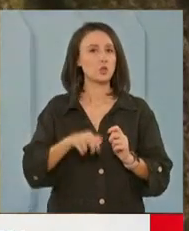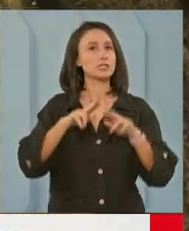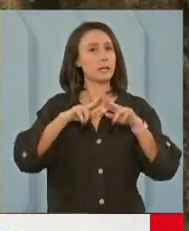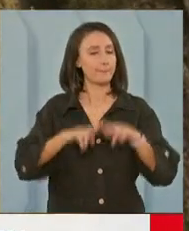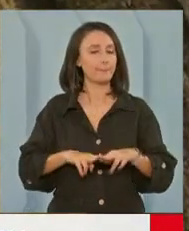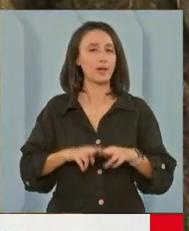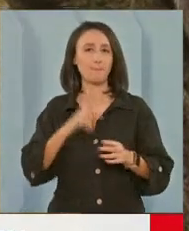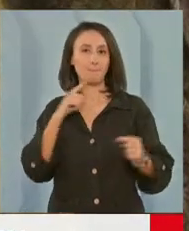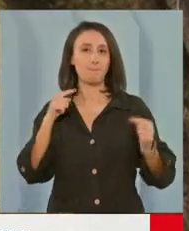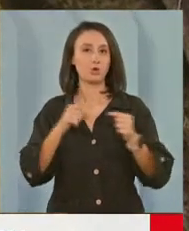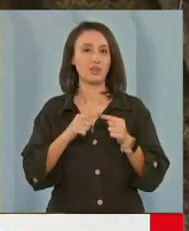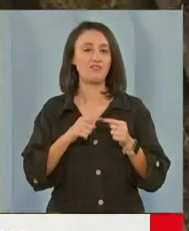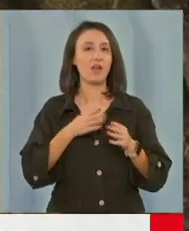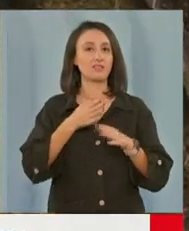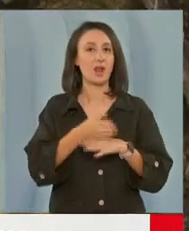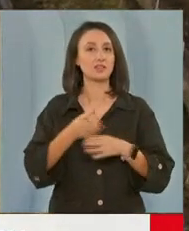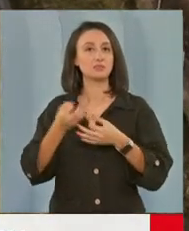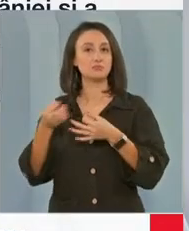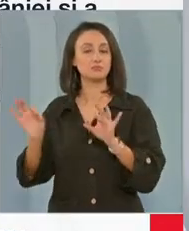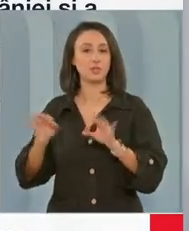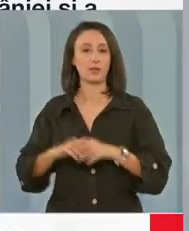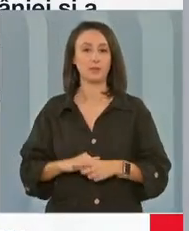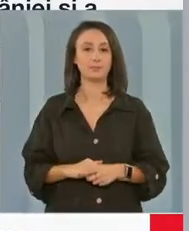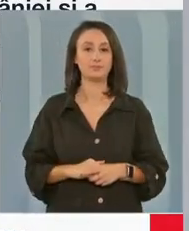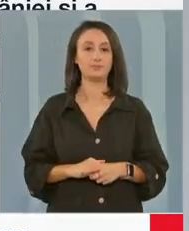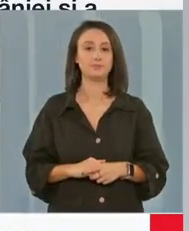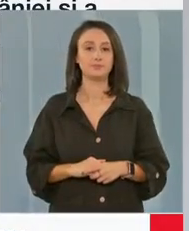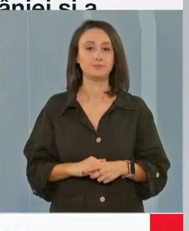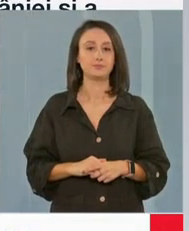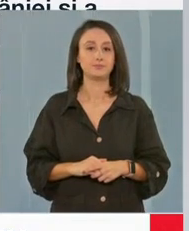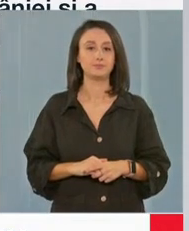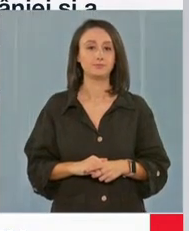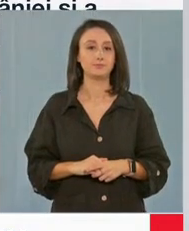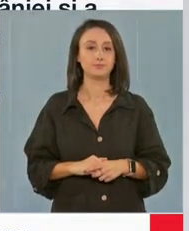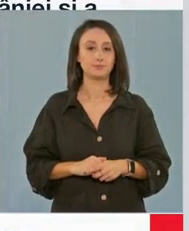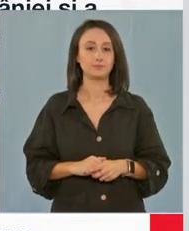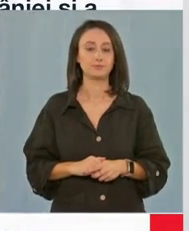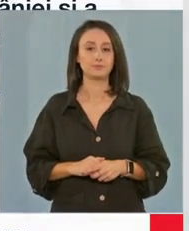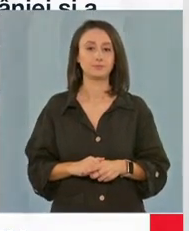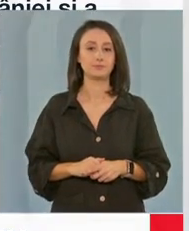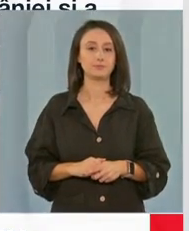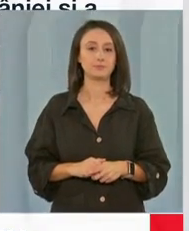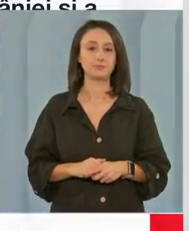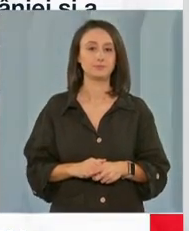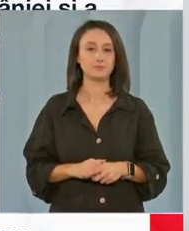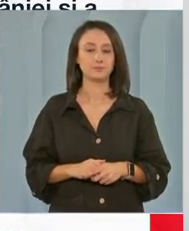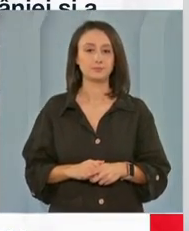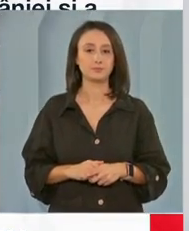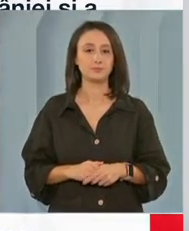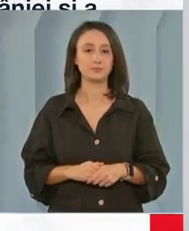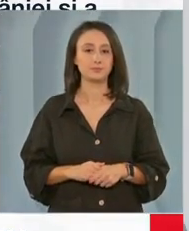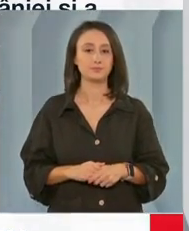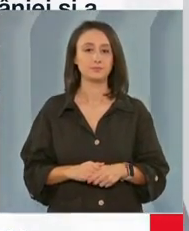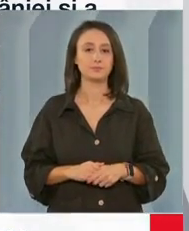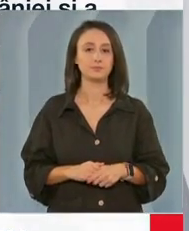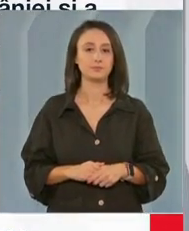poziționat împotriva aderării la Schengen a României și Bulgariei. Spre marele meu regret am aflat că Parlamentul olandez a adoptat o rezoluție care afirmă că Olanda nu